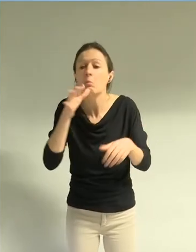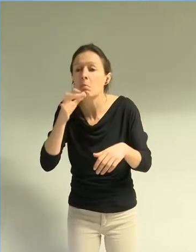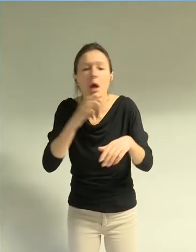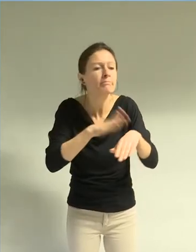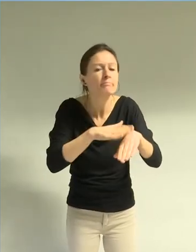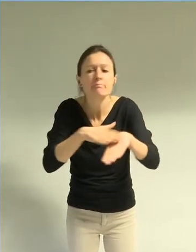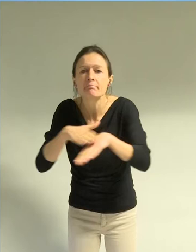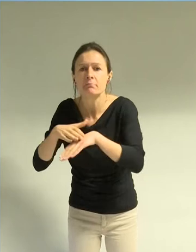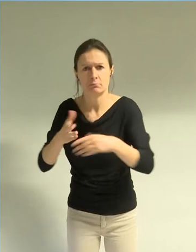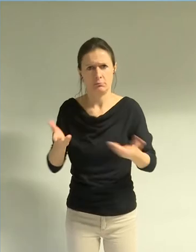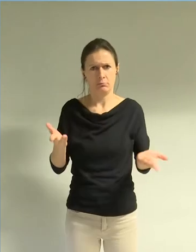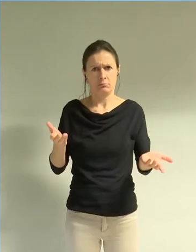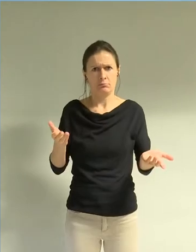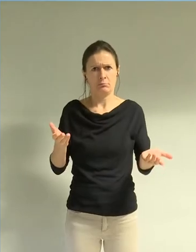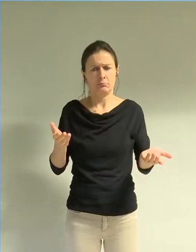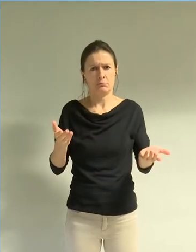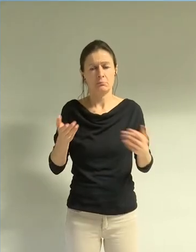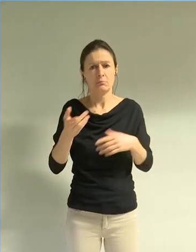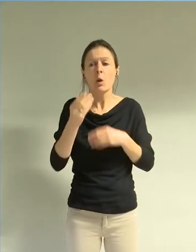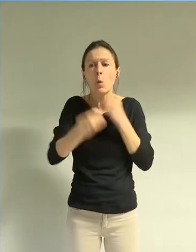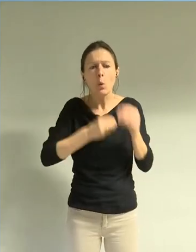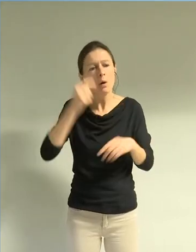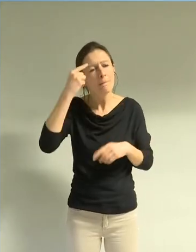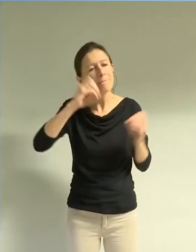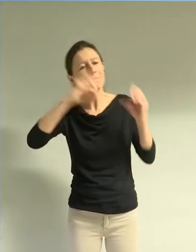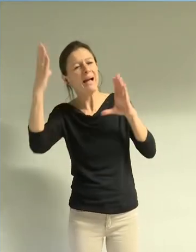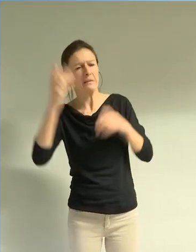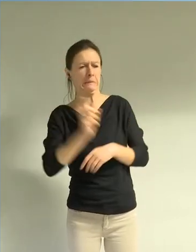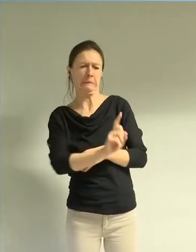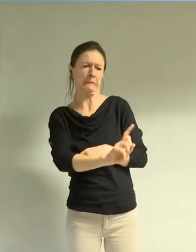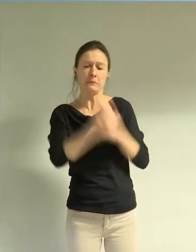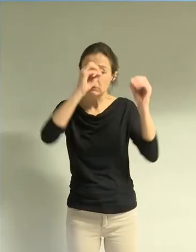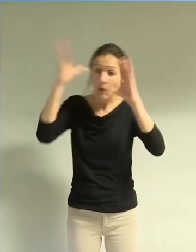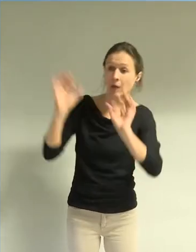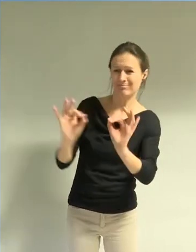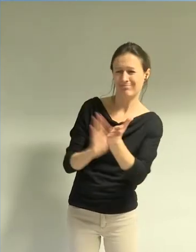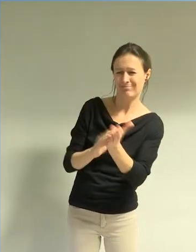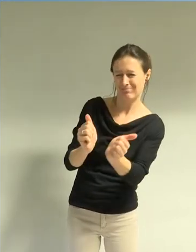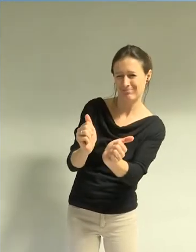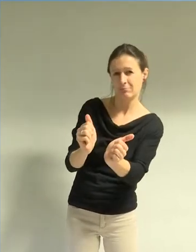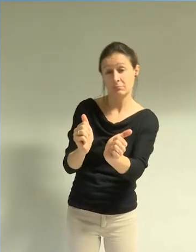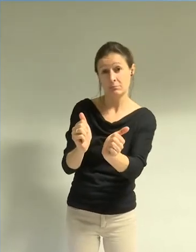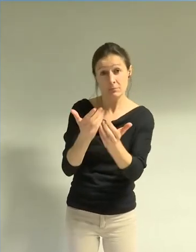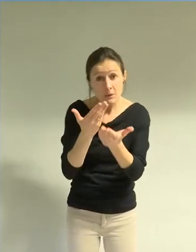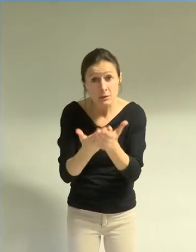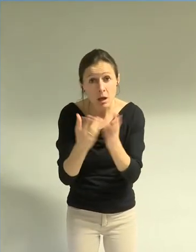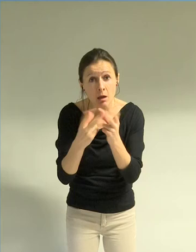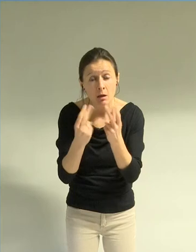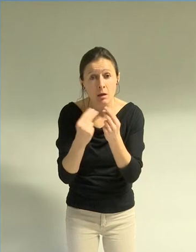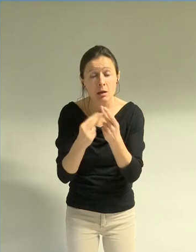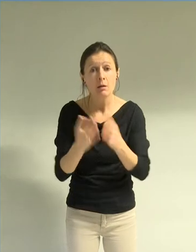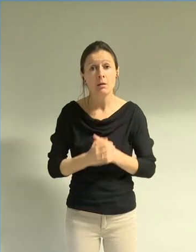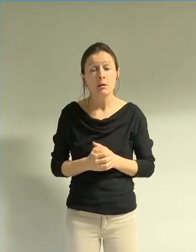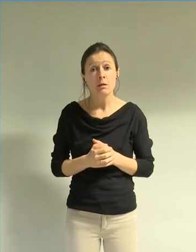faire ce qu'il sera de saison de penser ou de ne pas penser vous nous annoncez un bêta